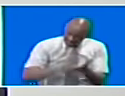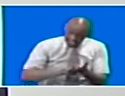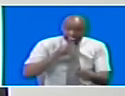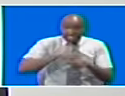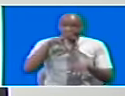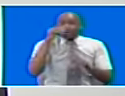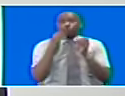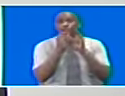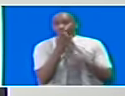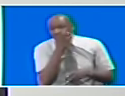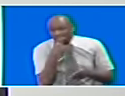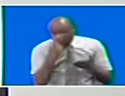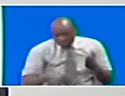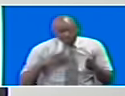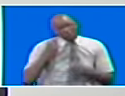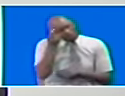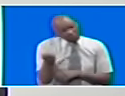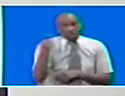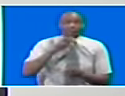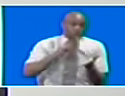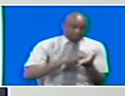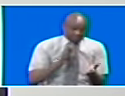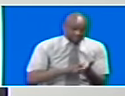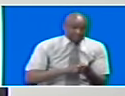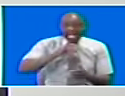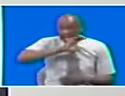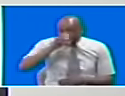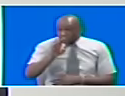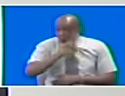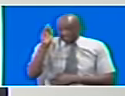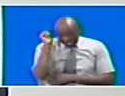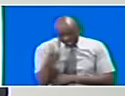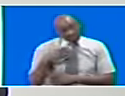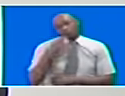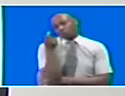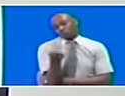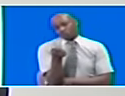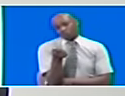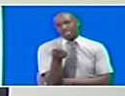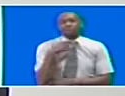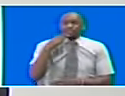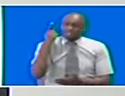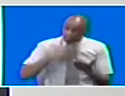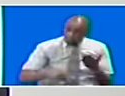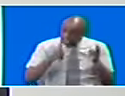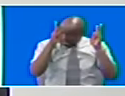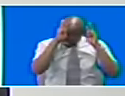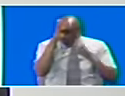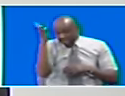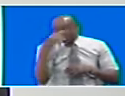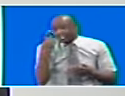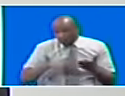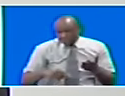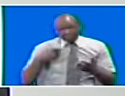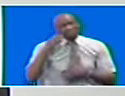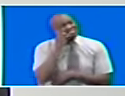kuashiria idadi ndogo ambao wamejitokeza hususan katika kaunti za magharibi ya Kenya. Akizungumza huko Kakamega, Atwoli alisikitishwa na